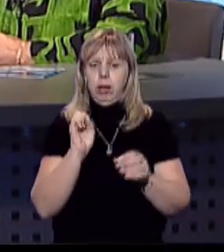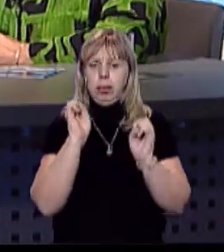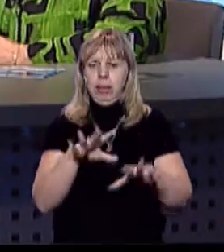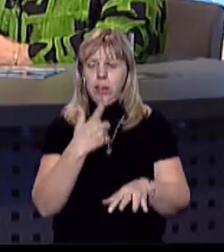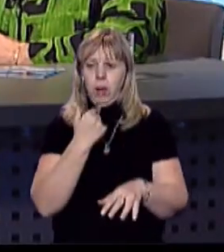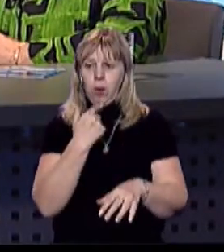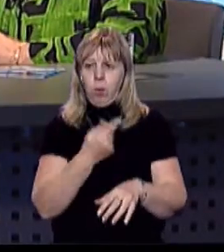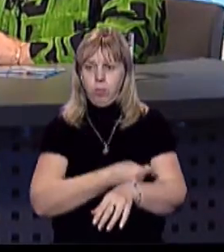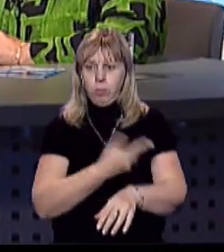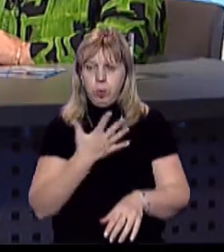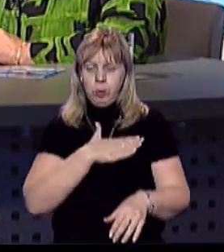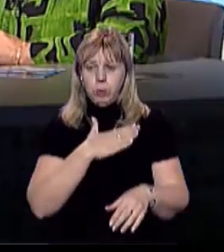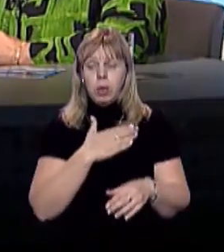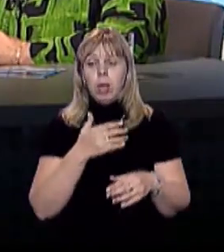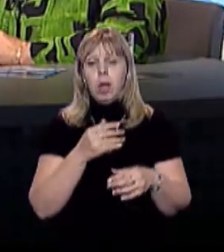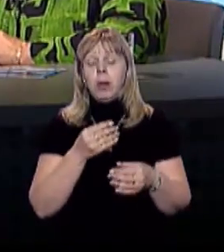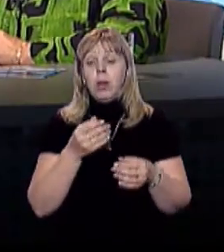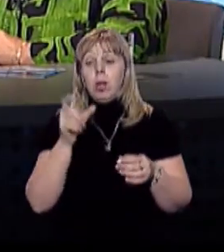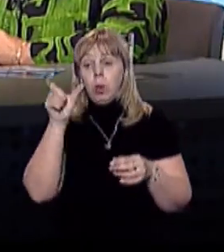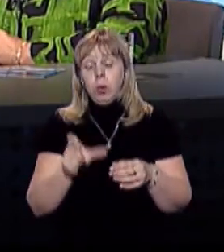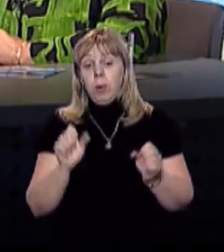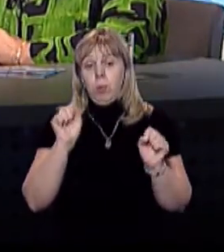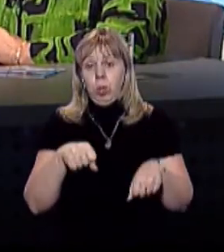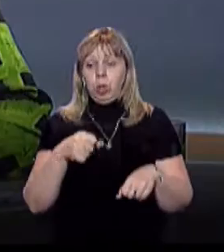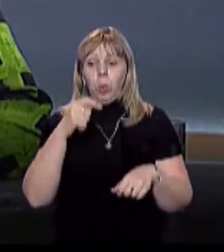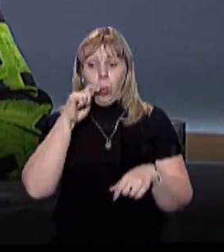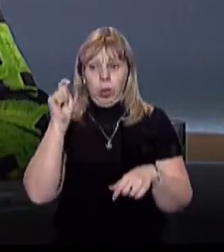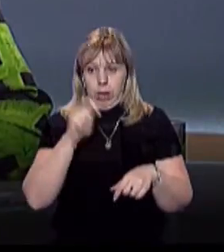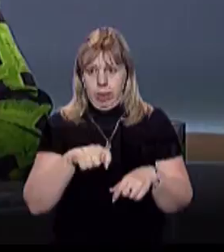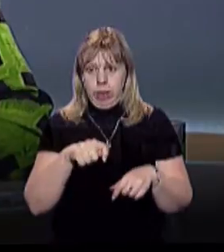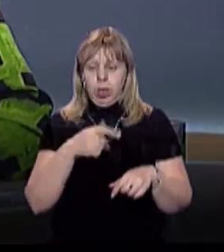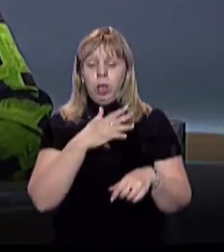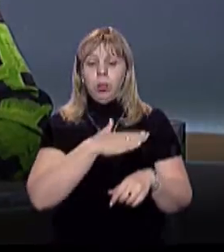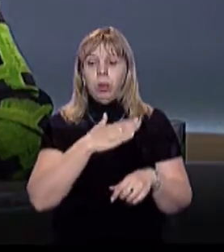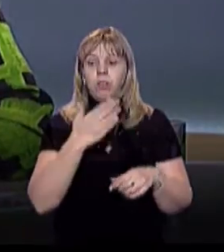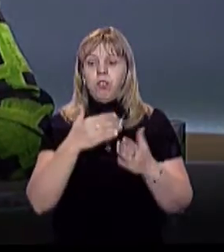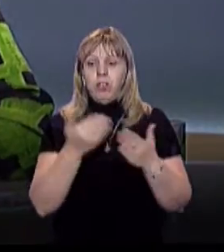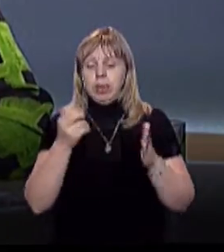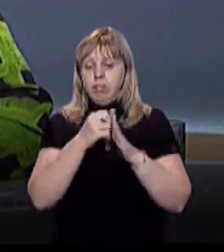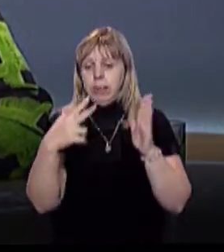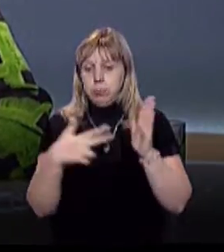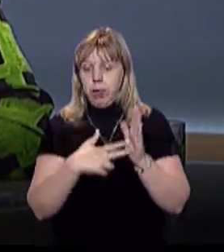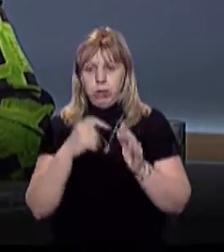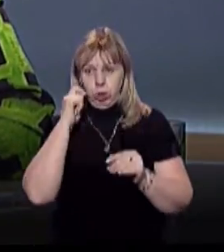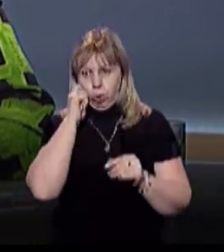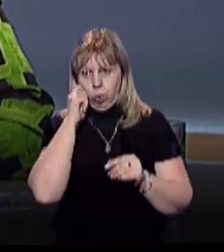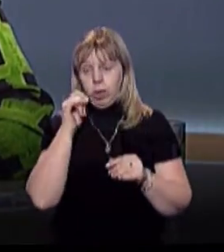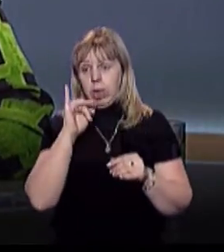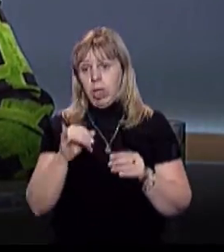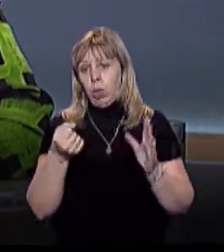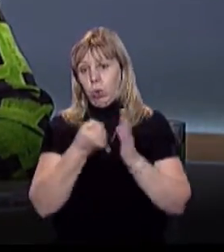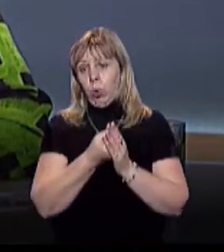донором? Донором може бути громадянин України донороздатного віку від 18 років і